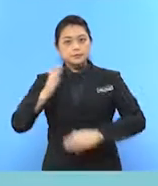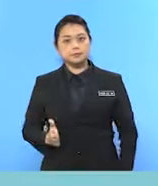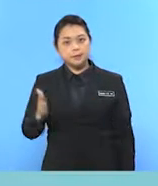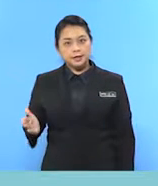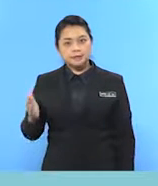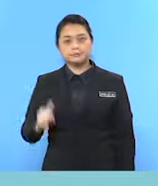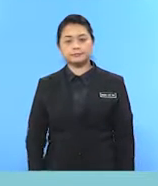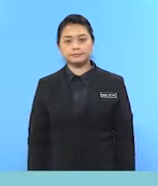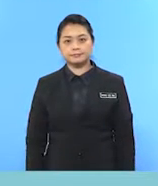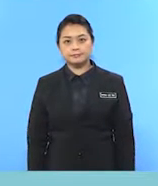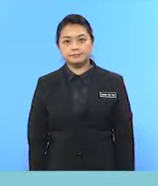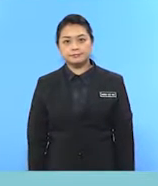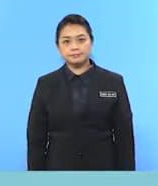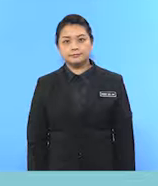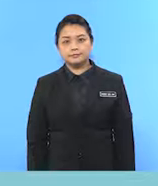bersebelahan.